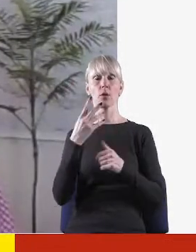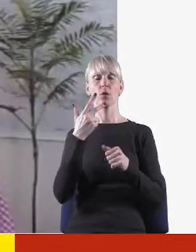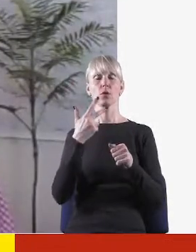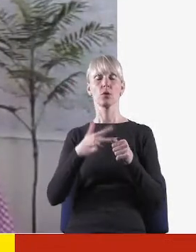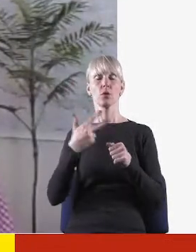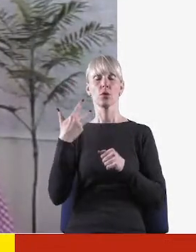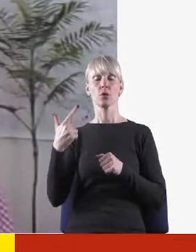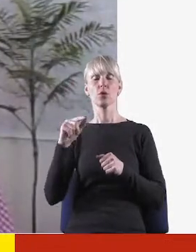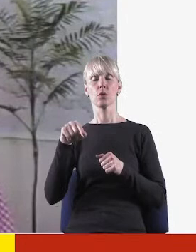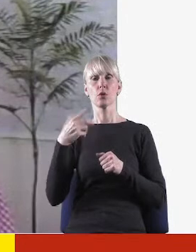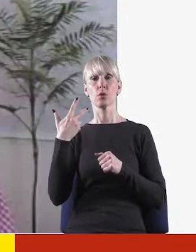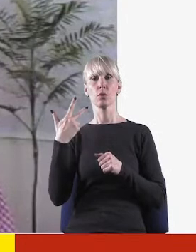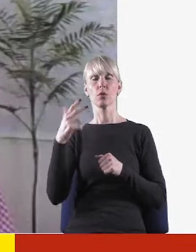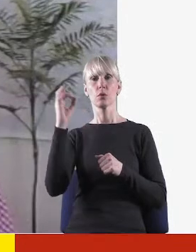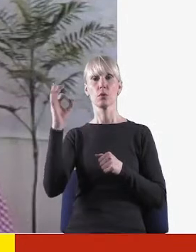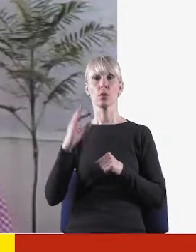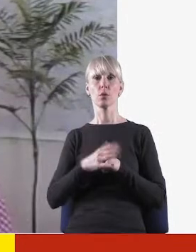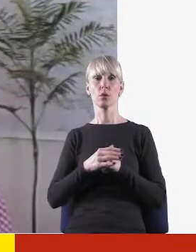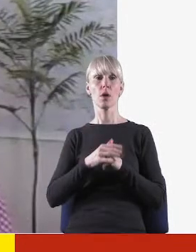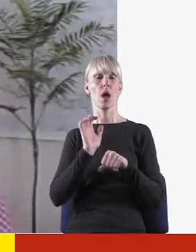33,4%, a eksport o